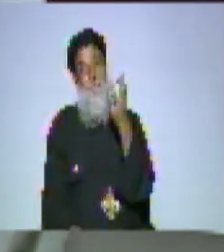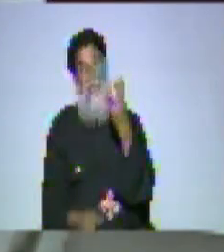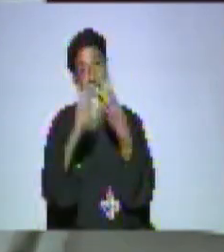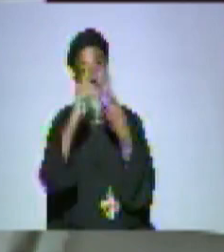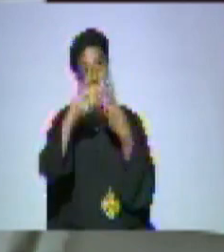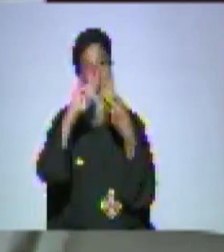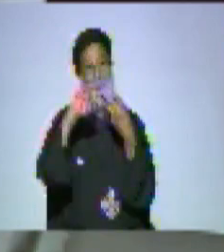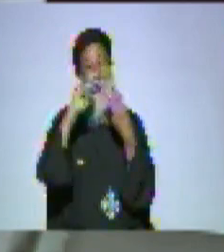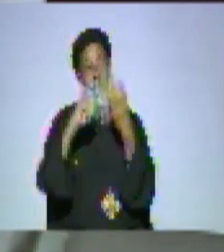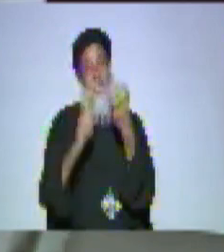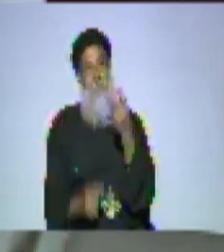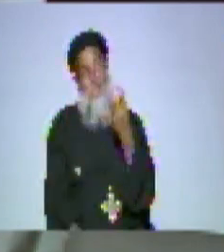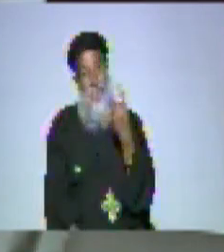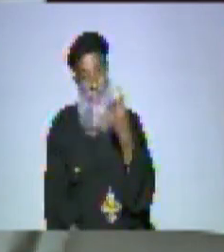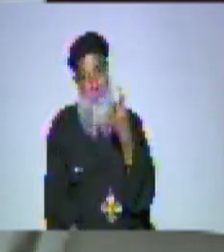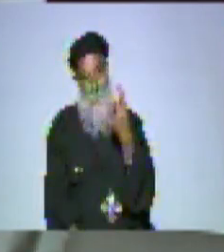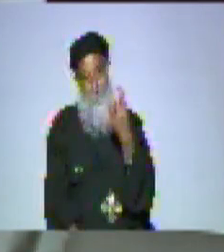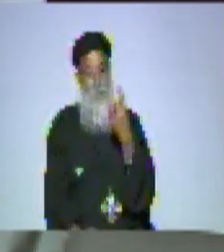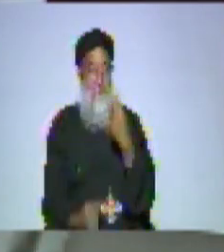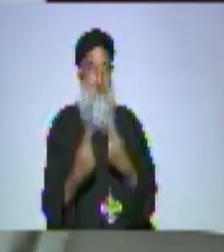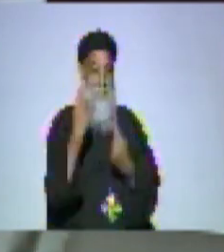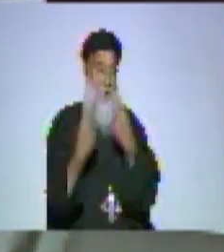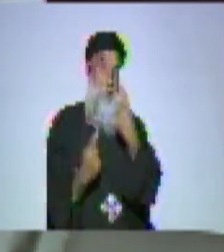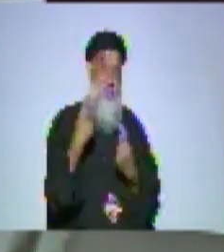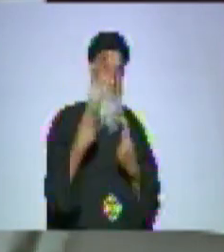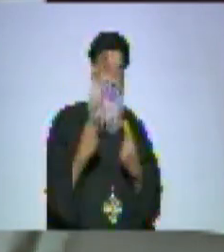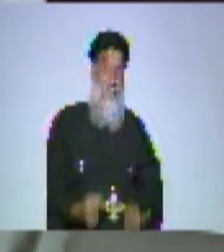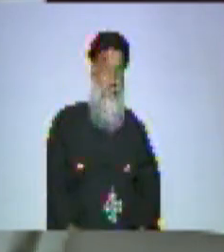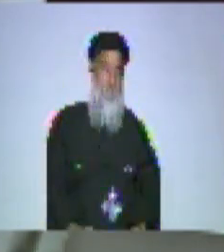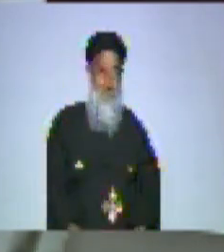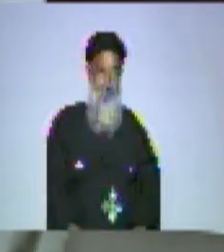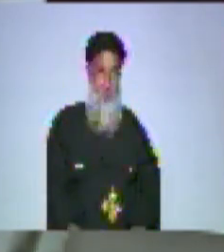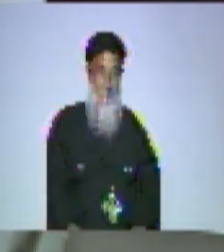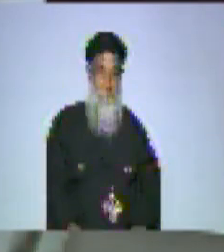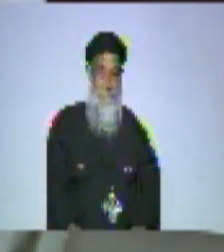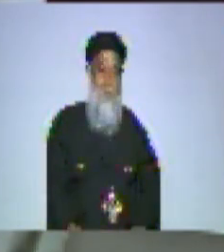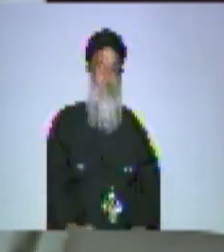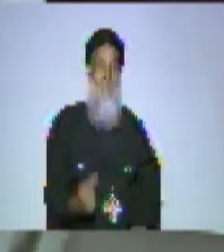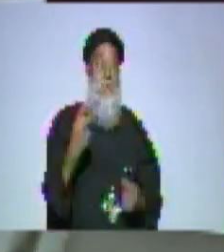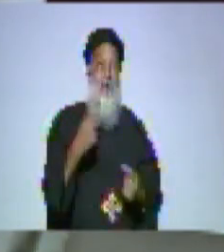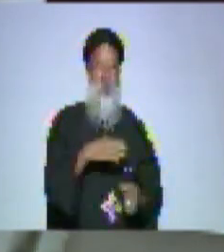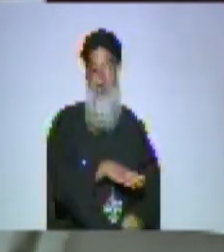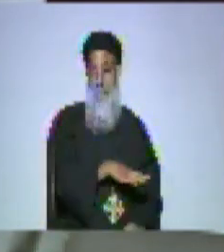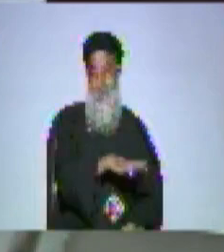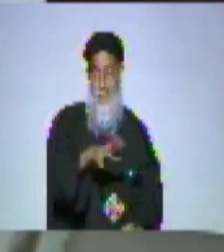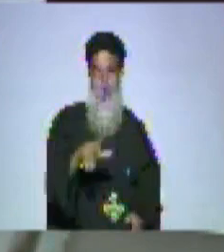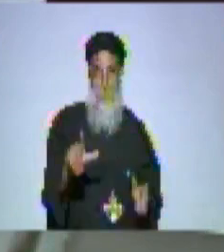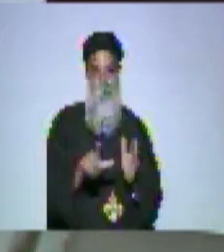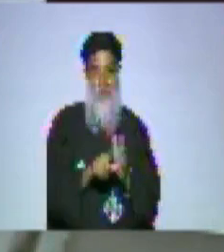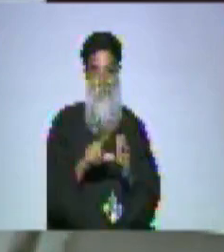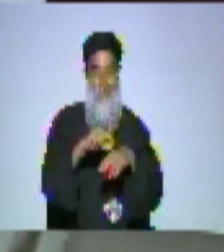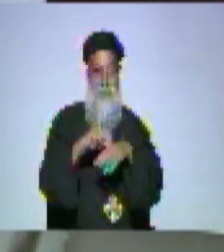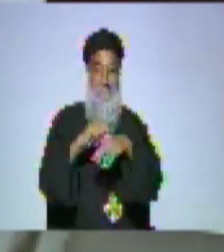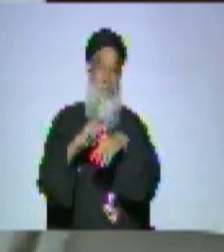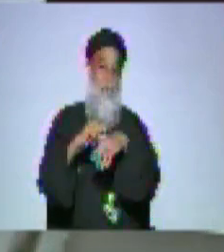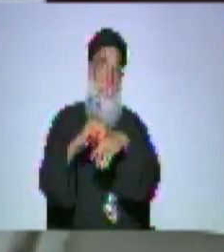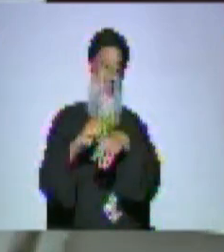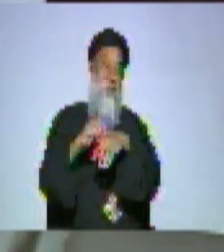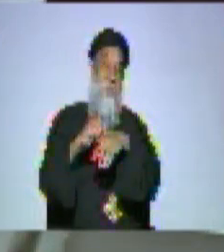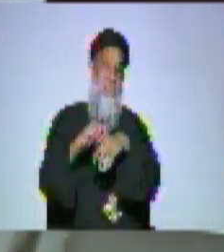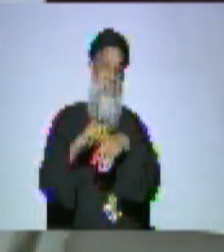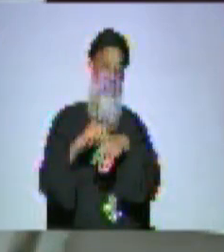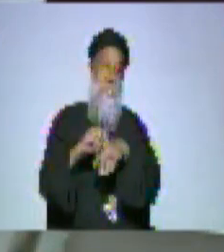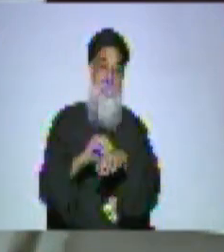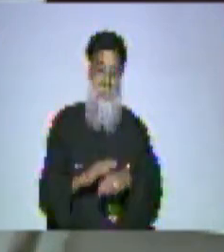الحقل الزروع ونبات الحقل دول يخصوا الانسان وفي